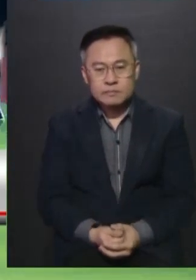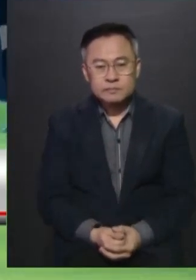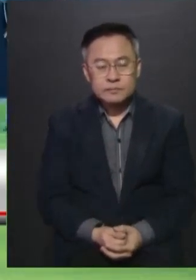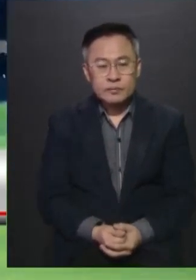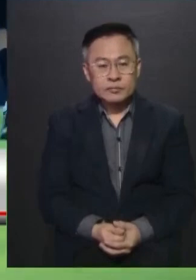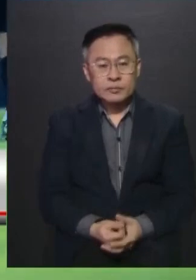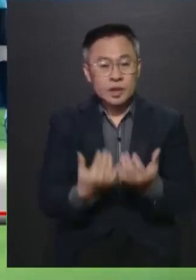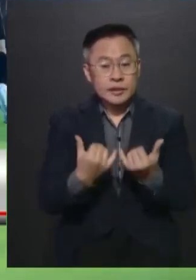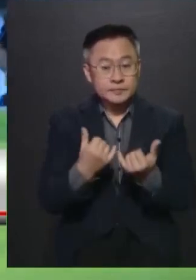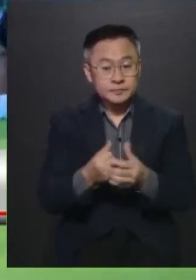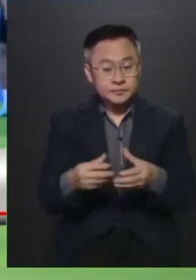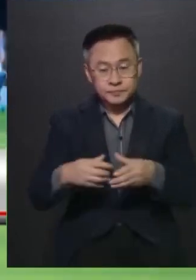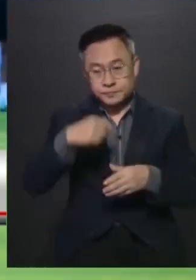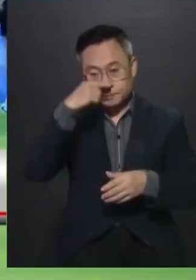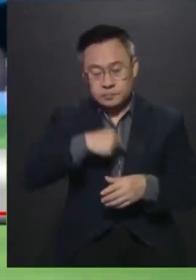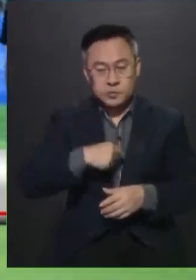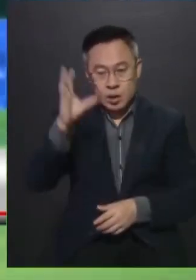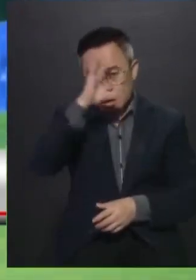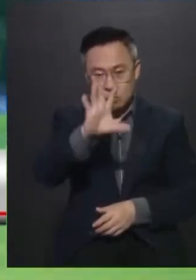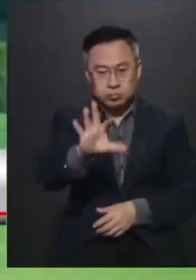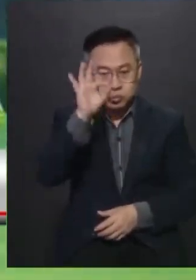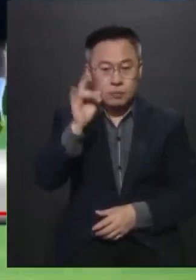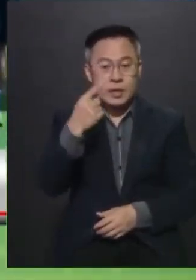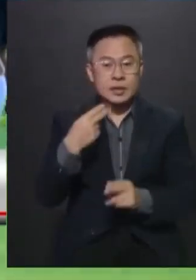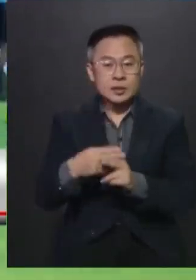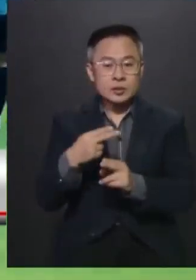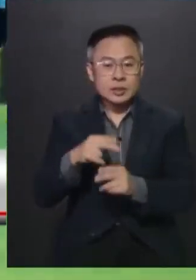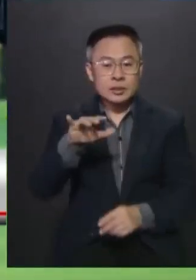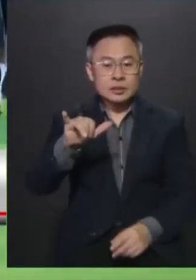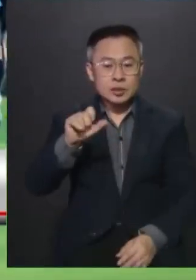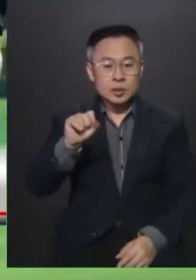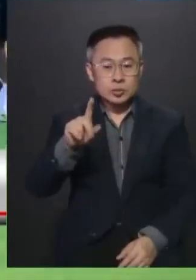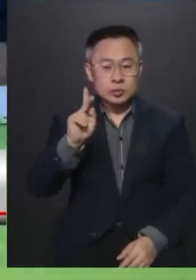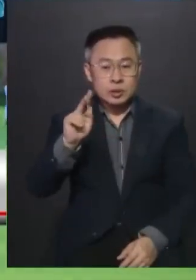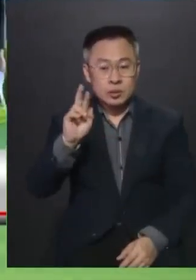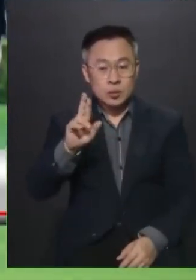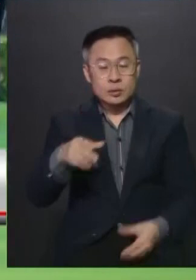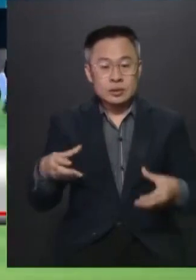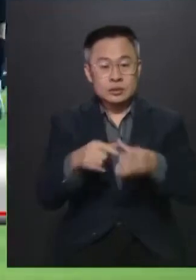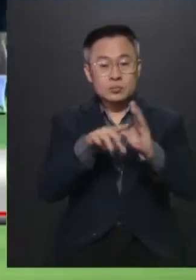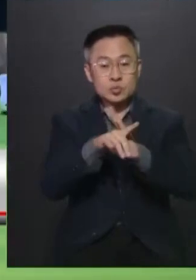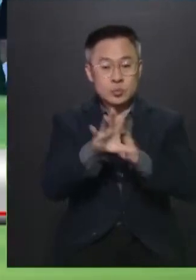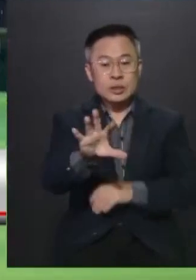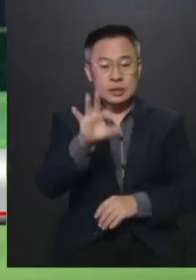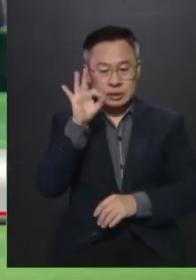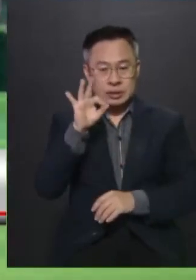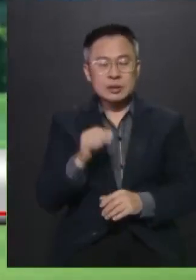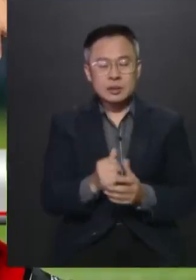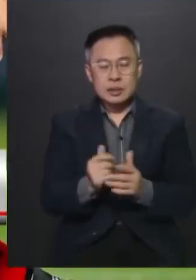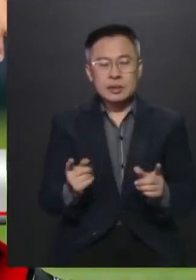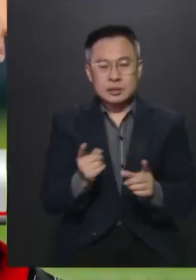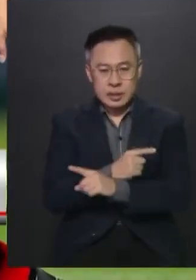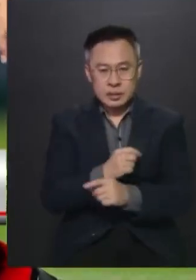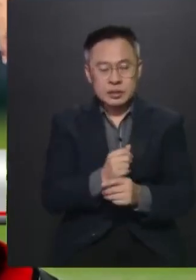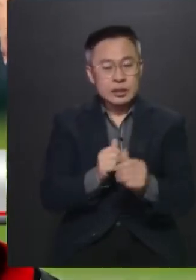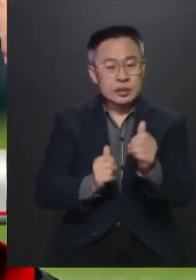จากมีอาการบาดเจ็บของธีรศิลป์ก็เตรียมจะเรียกตัวยศกรบุรพาครับกองหน้าดาวรุ่งของชลบุรีเนี่ยมาติดทีมชาติไทยแทนนะฮะในการ